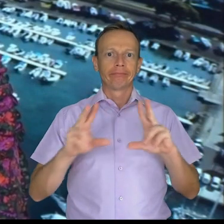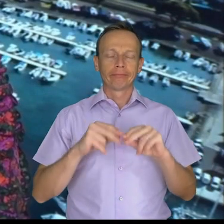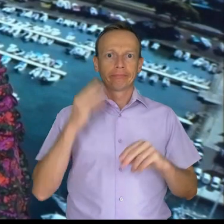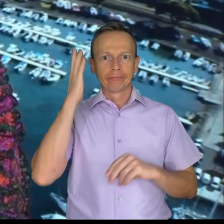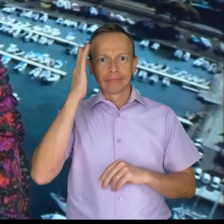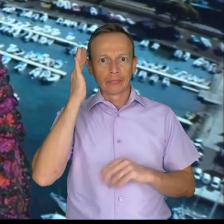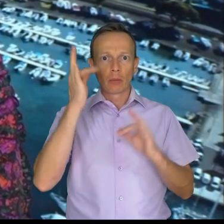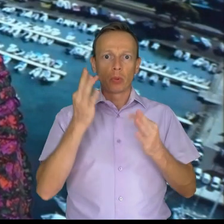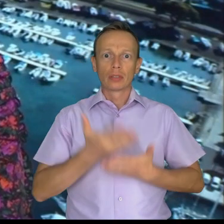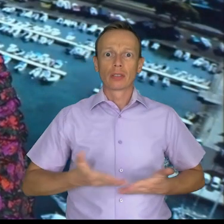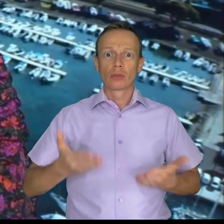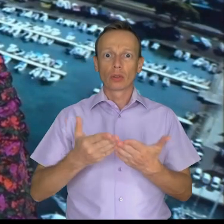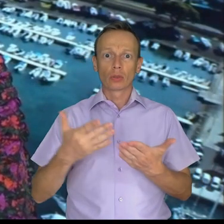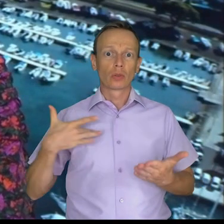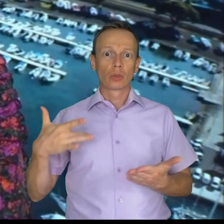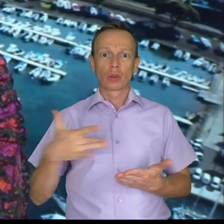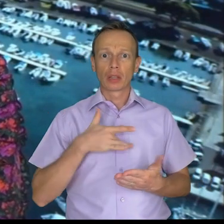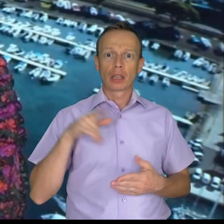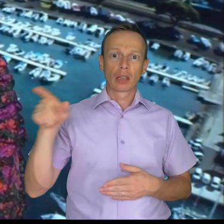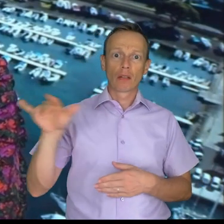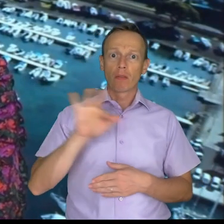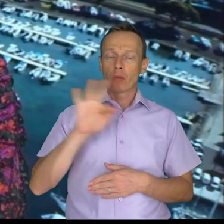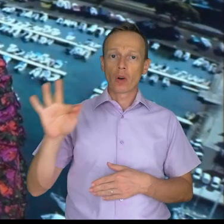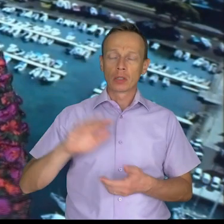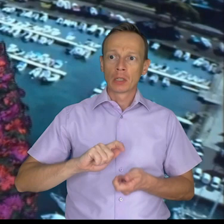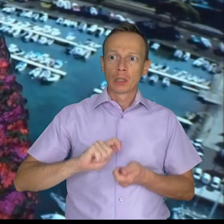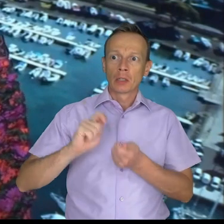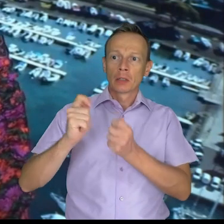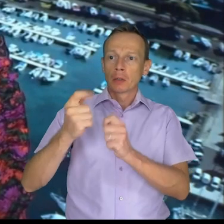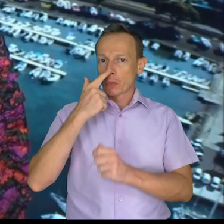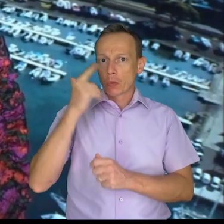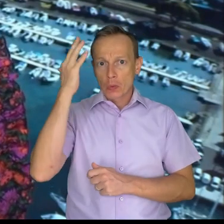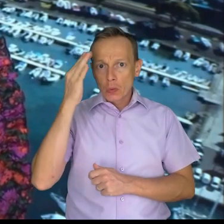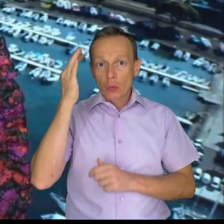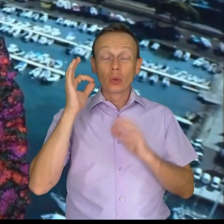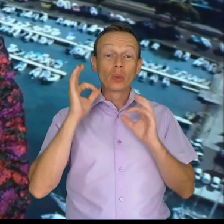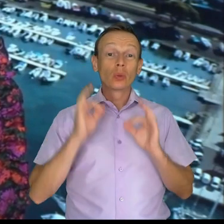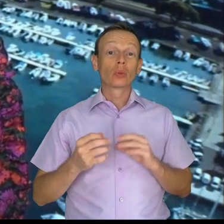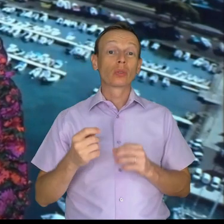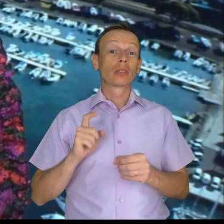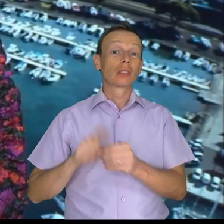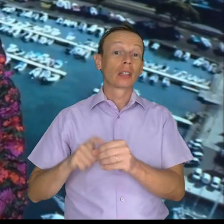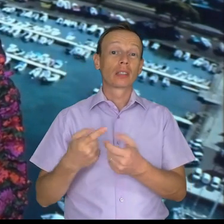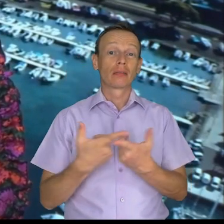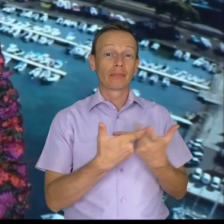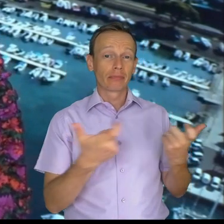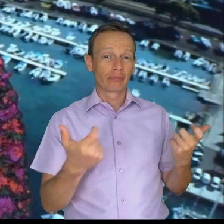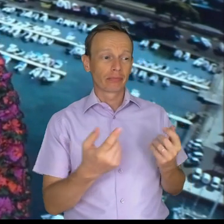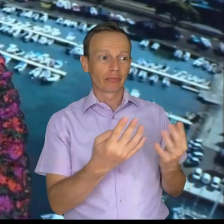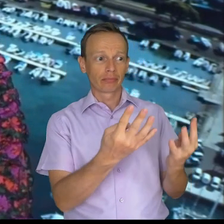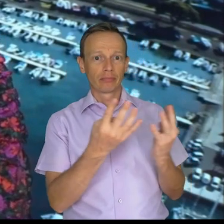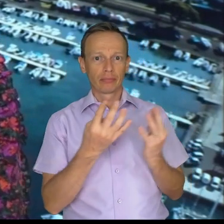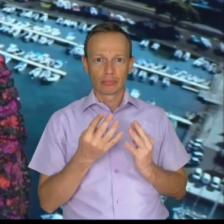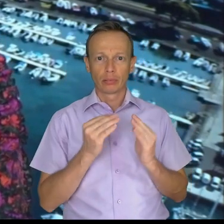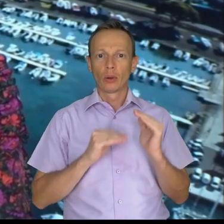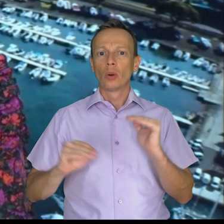de ses inquiétudes quant à l'évolution de la situation sanitaire en France. À la suite de cette annonce, les partenaires sociaux ont été reçus en